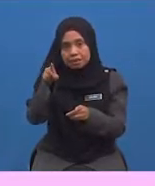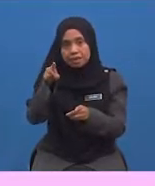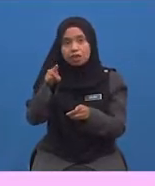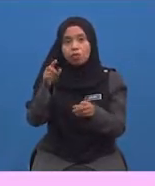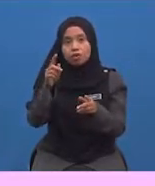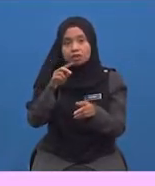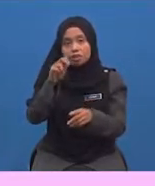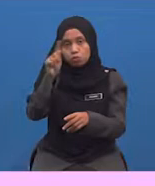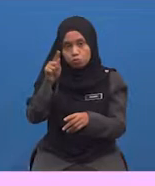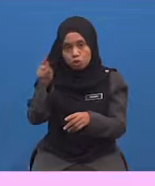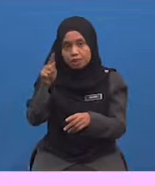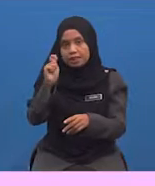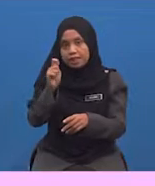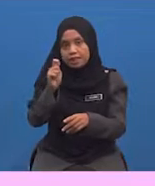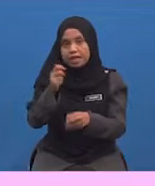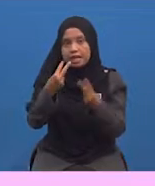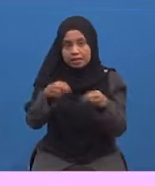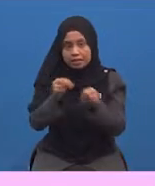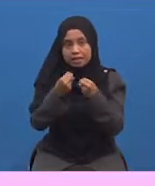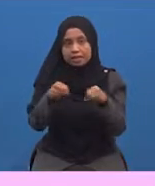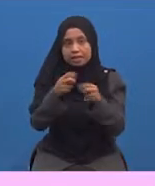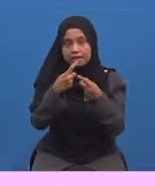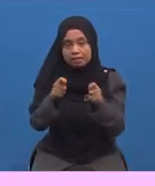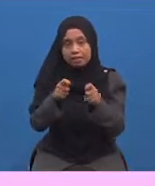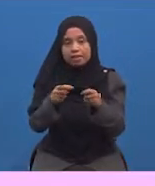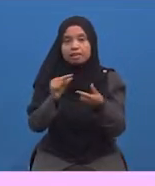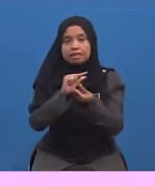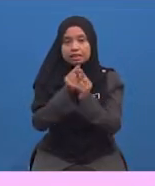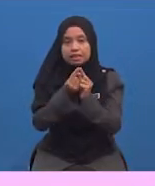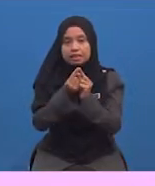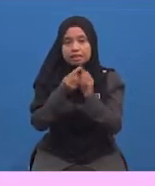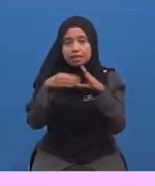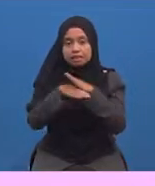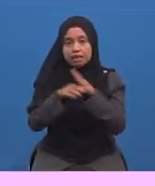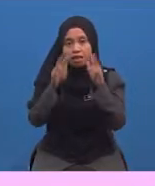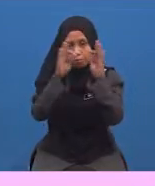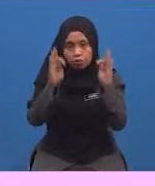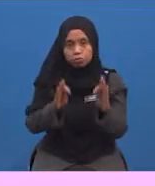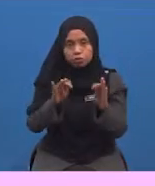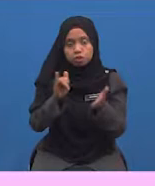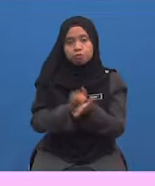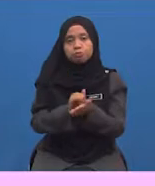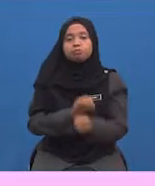2t. Nilai-nilai telah digantikan dalam rumus seperti yang ditunjukkan.